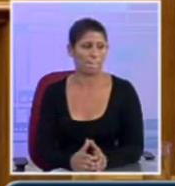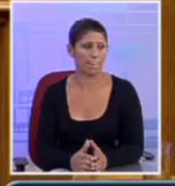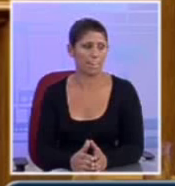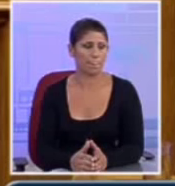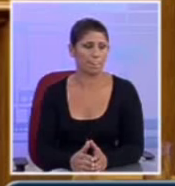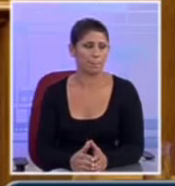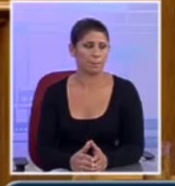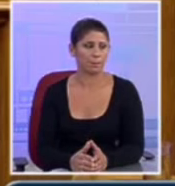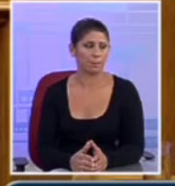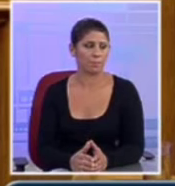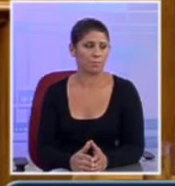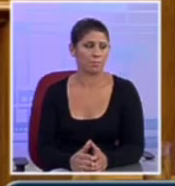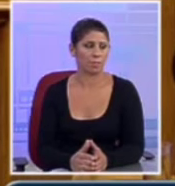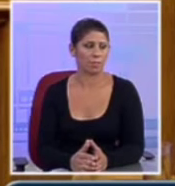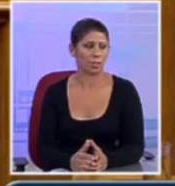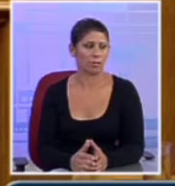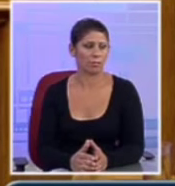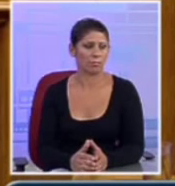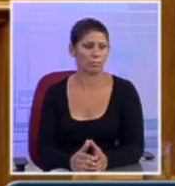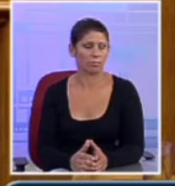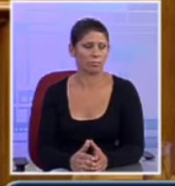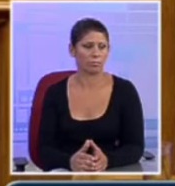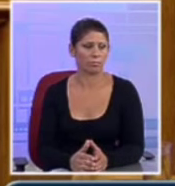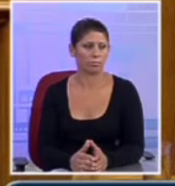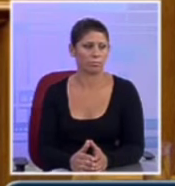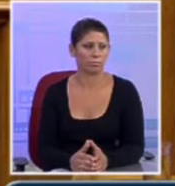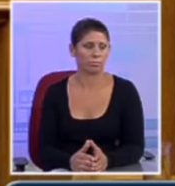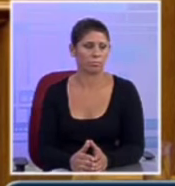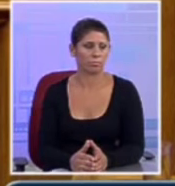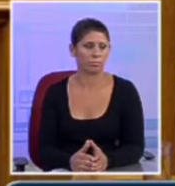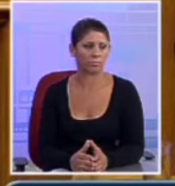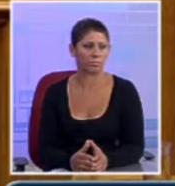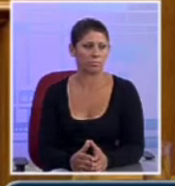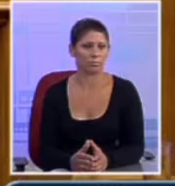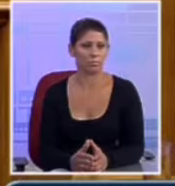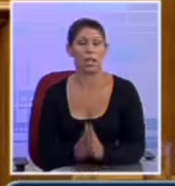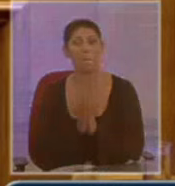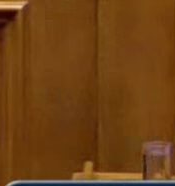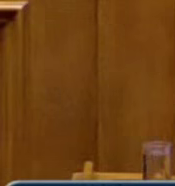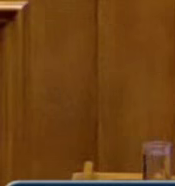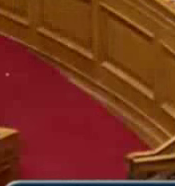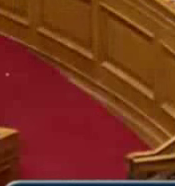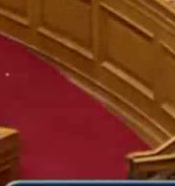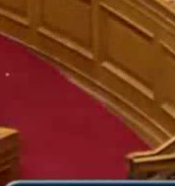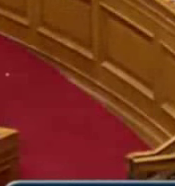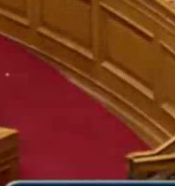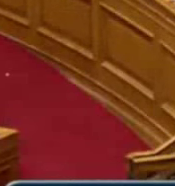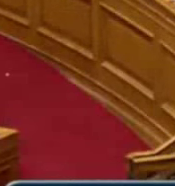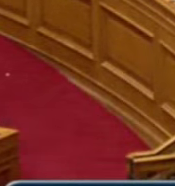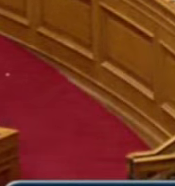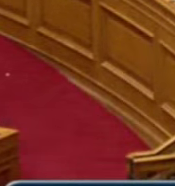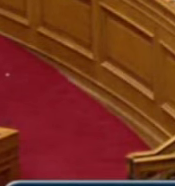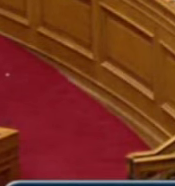Παρακαλώ, κύριε Φλαμπουράρη, ναι. Παρακαλώ να αποχωρήσετε του βήματος. Κλείσε. Όσα,